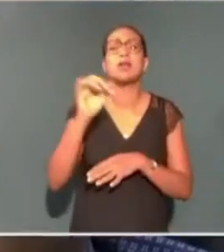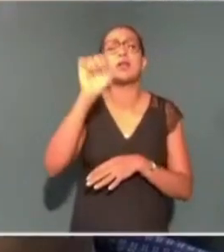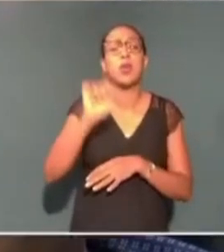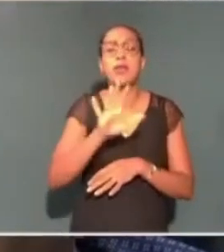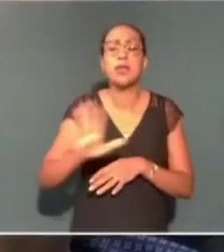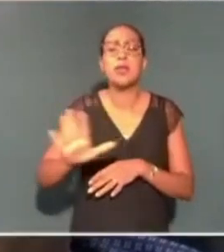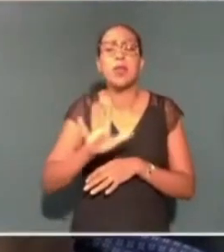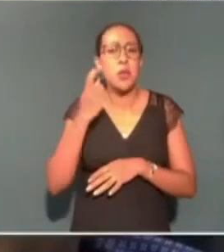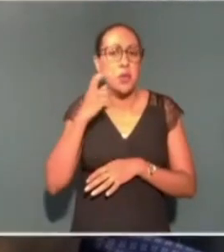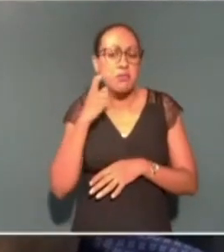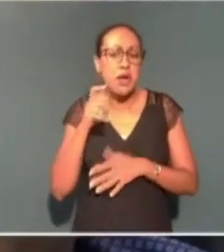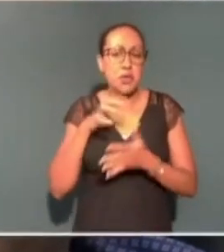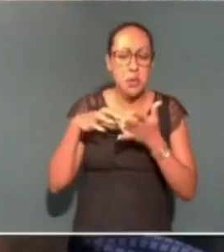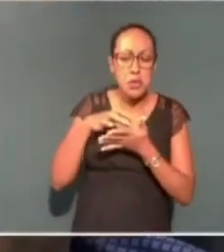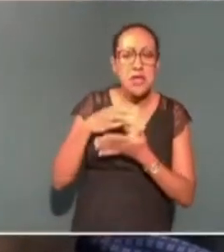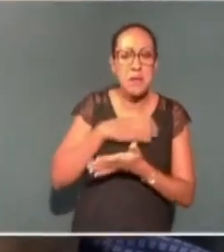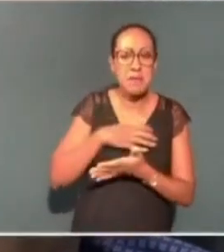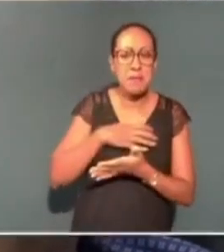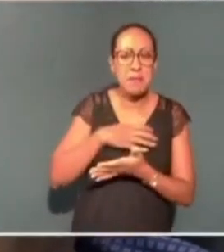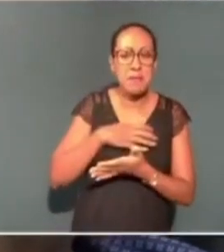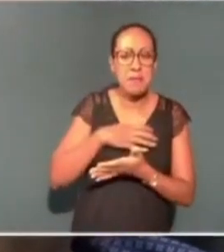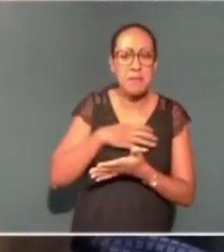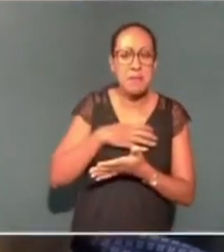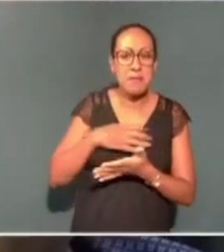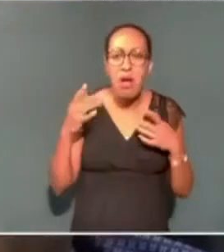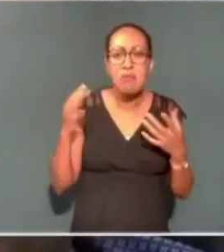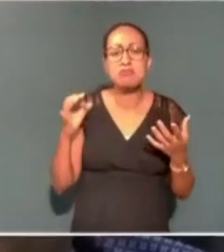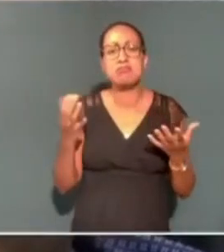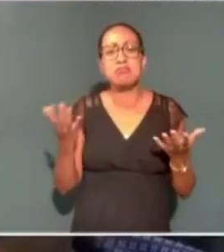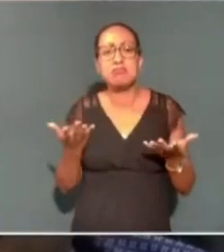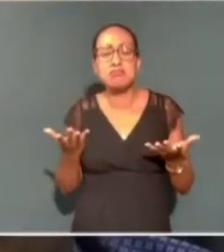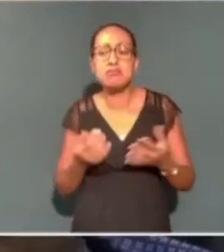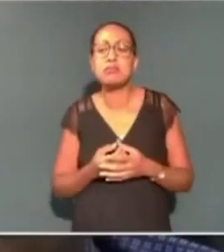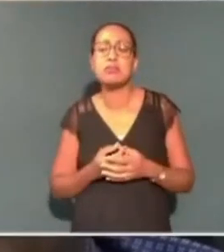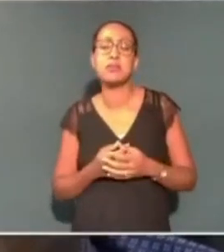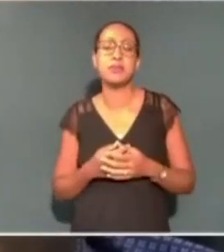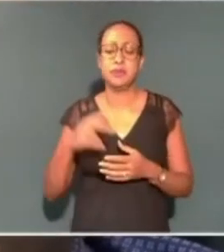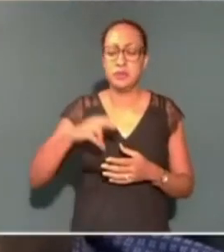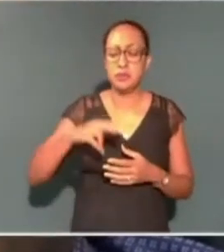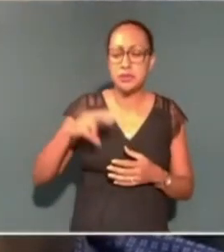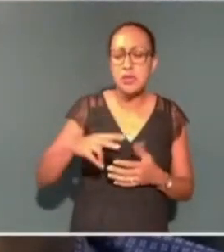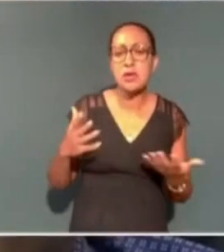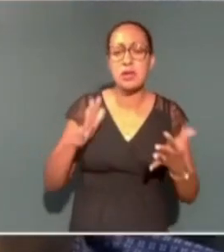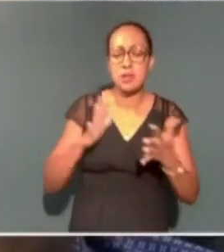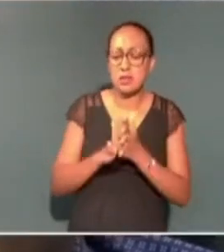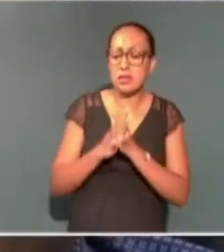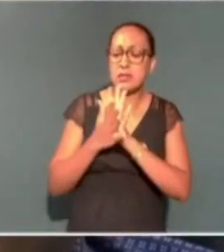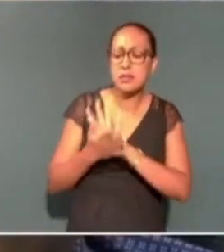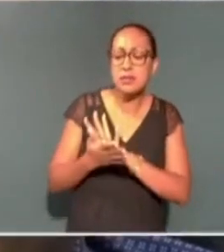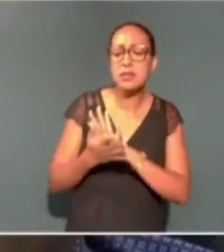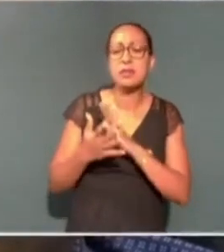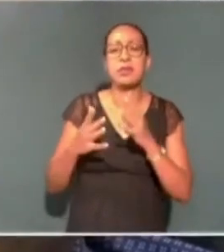communes où les maires se plaignent que les logements sont transformés en logements